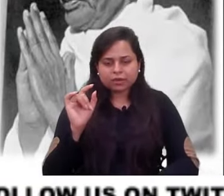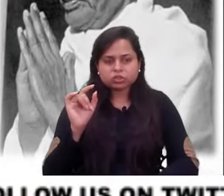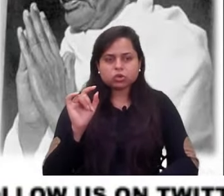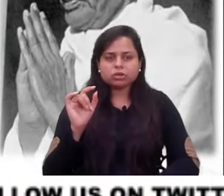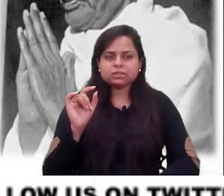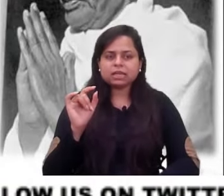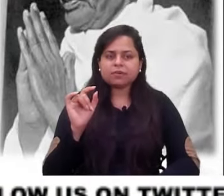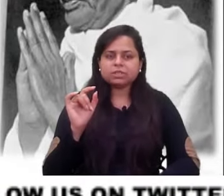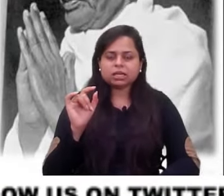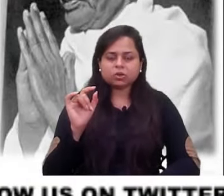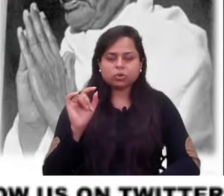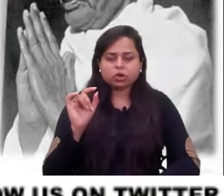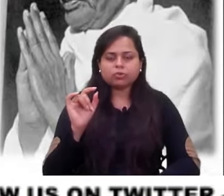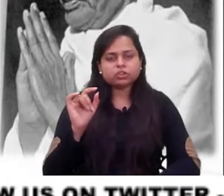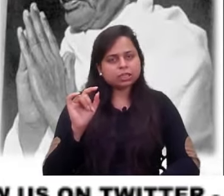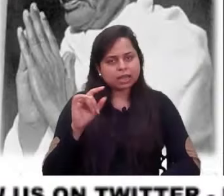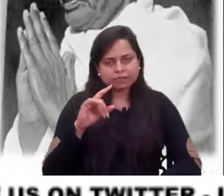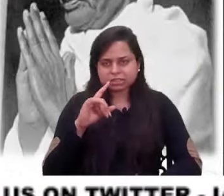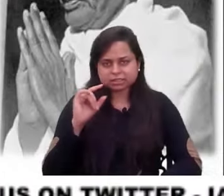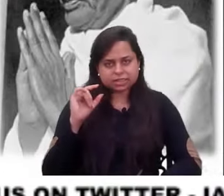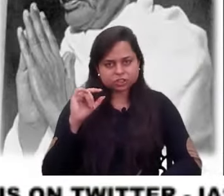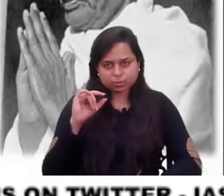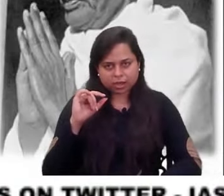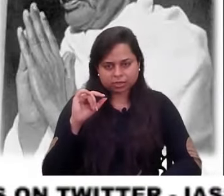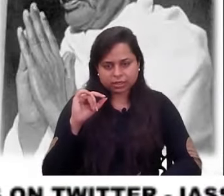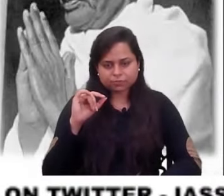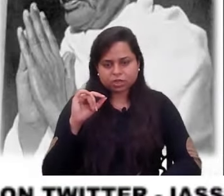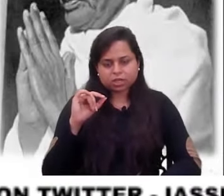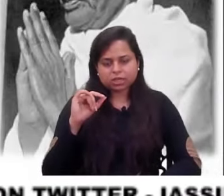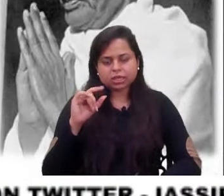लैंग्वेज लैंग्वेज लैंग्वेज